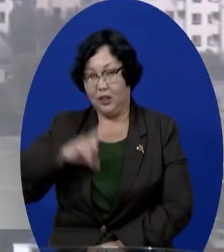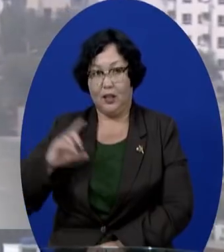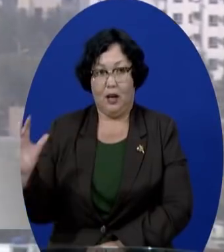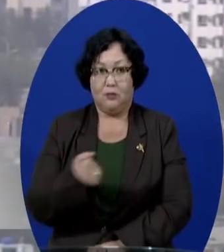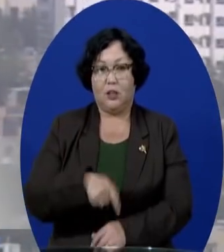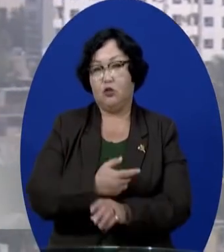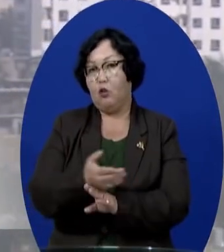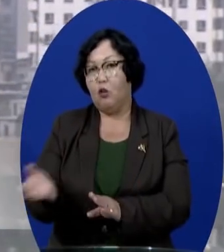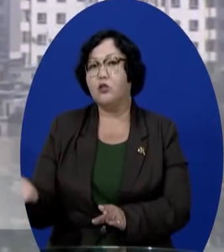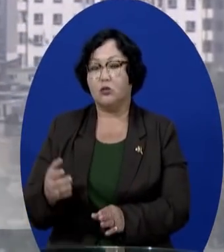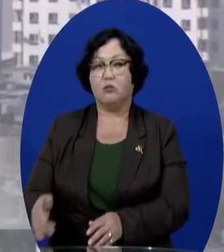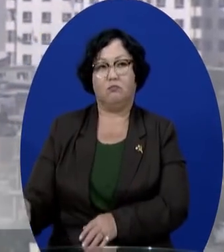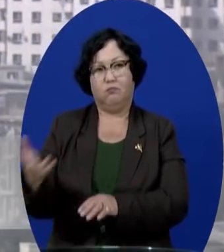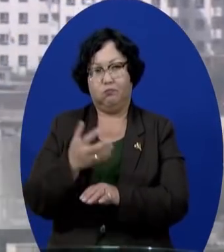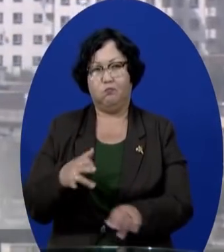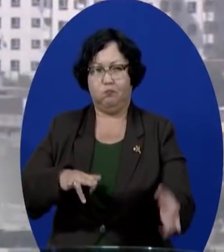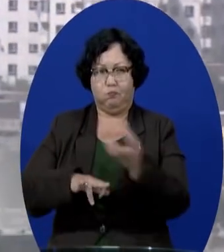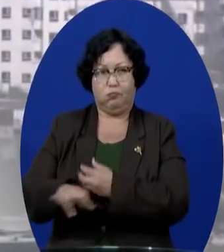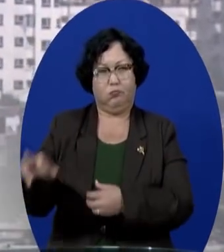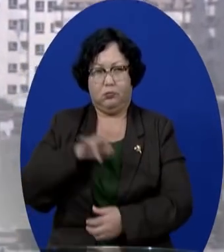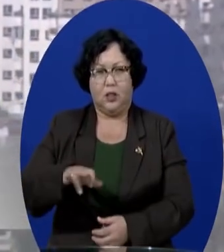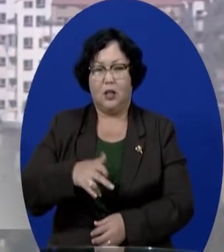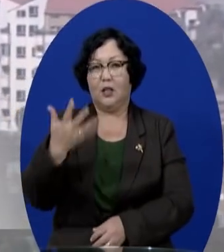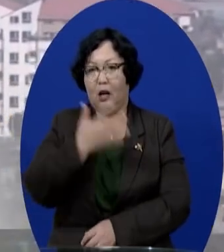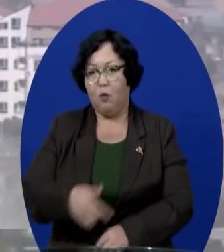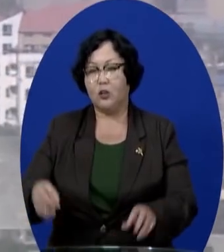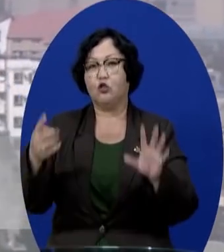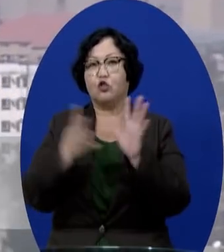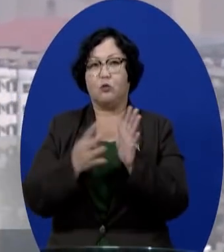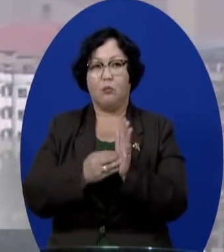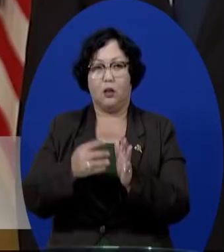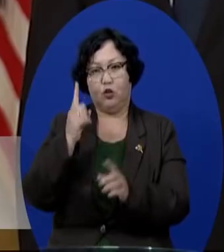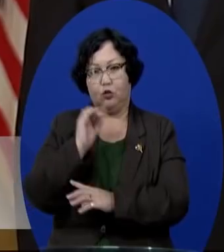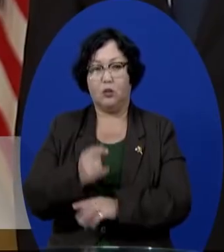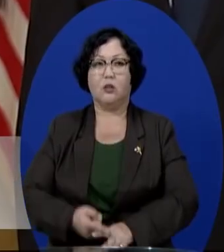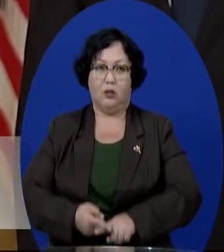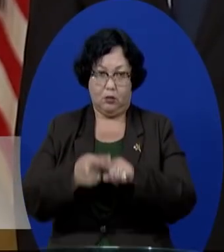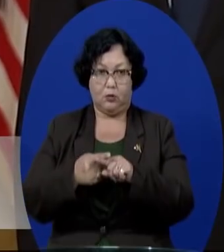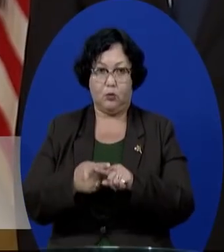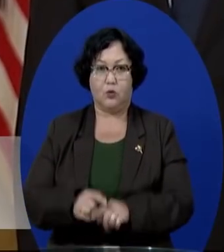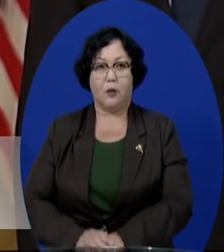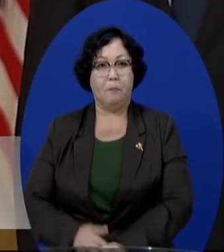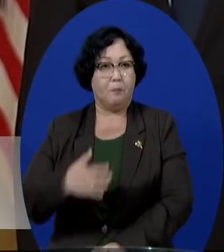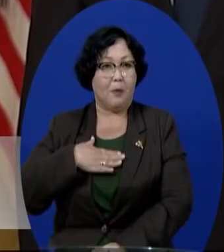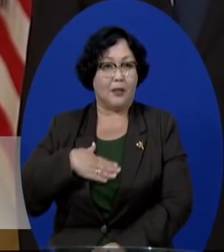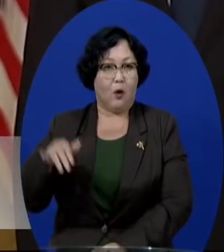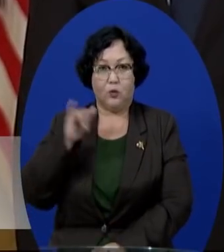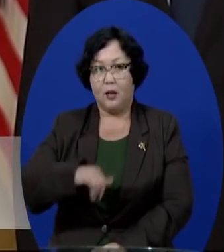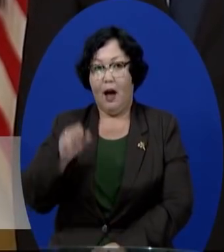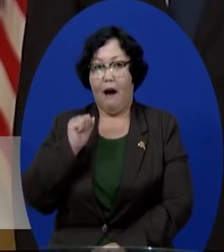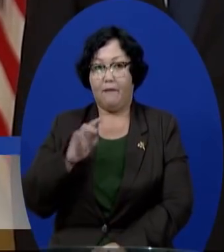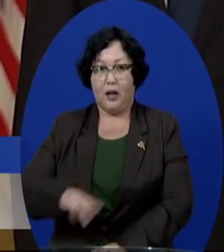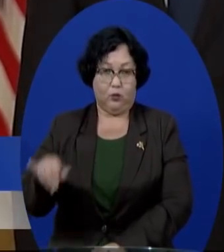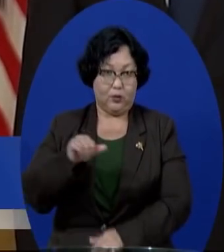Америкийн арми өдөрт нүүлгэх хүний тоог 5-аас 9,000 болгон нэмэгдүүлж байна. Манай улс Афганы иргэд